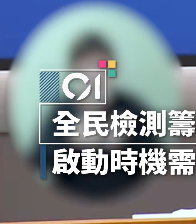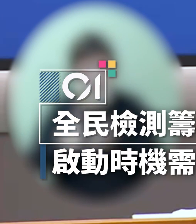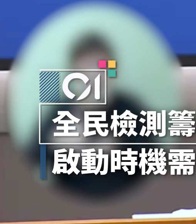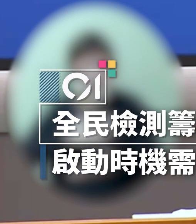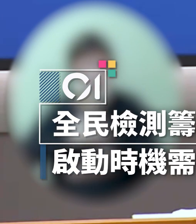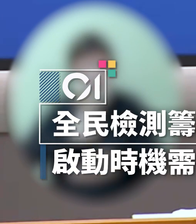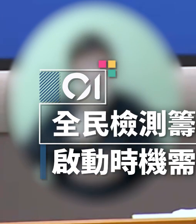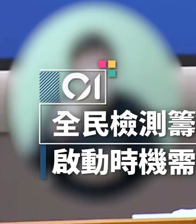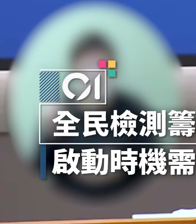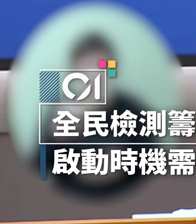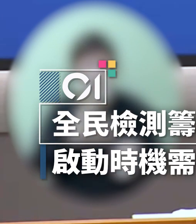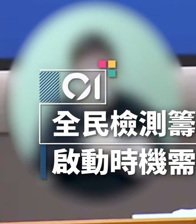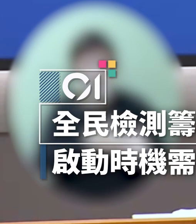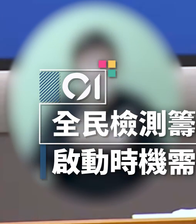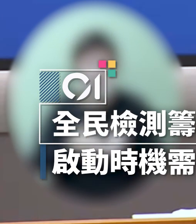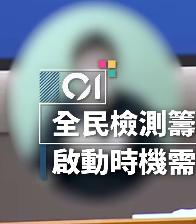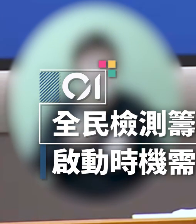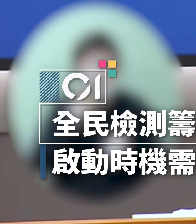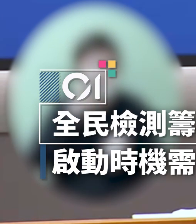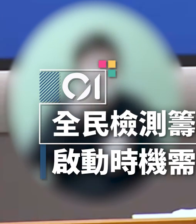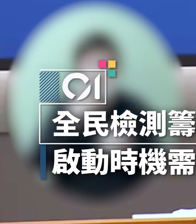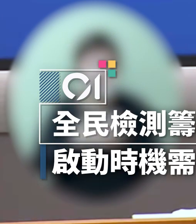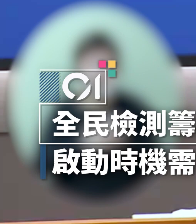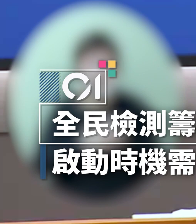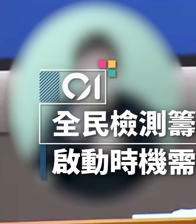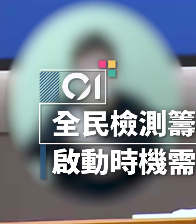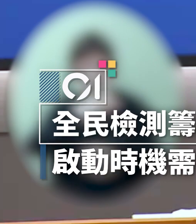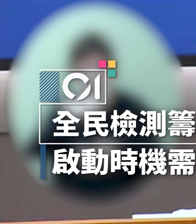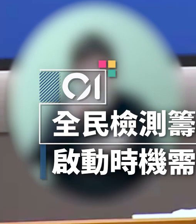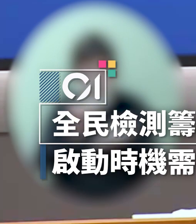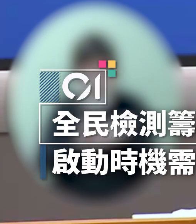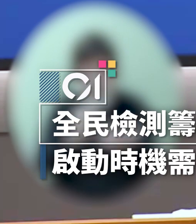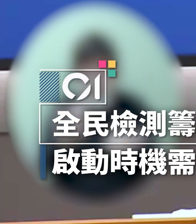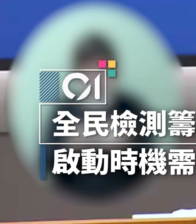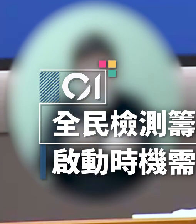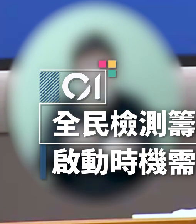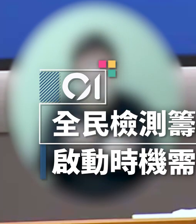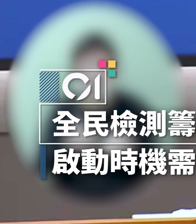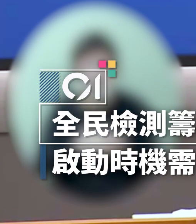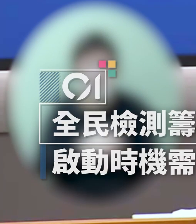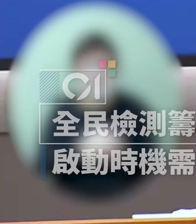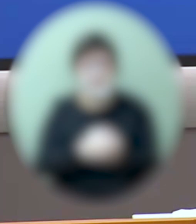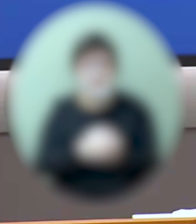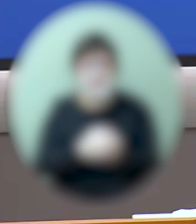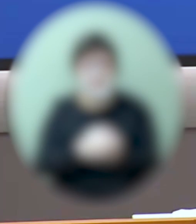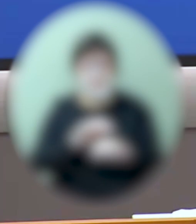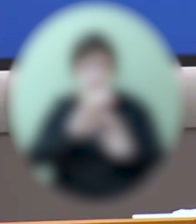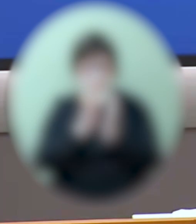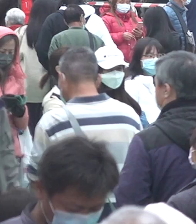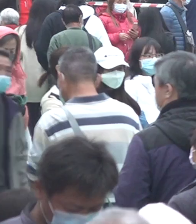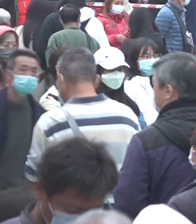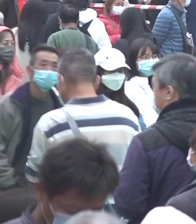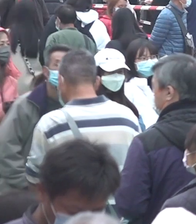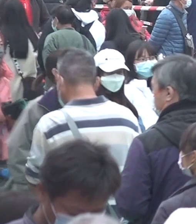个阶段，譬如以一个找适当的地点去做这个全民检测的时候的采样站